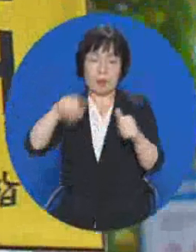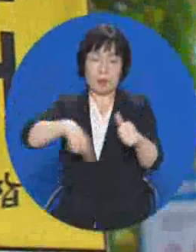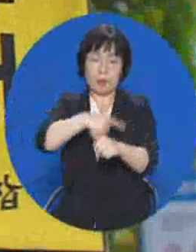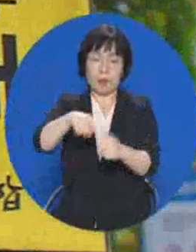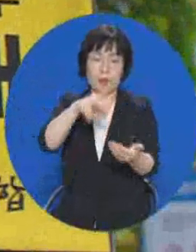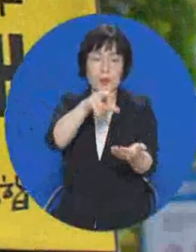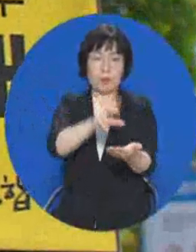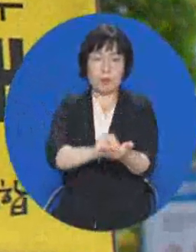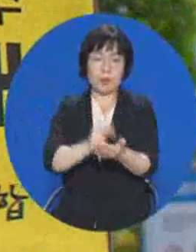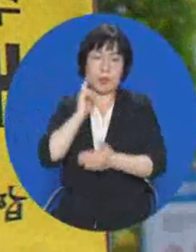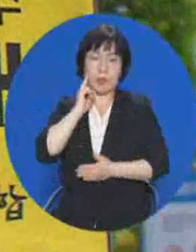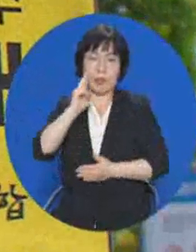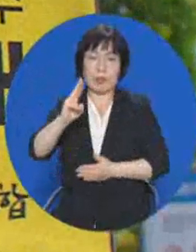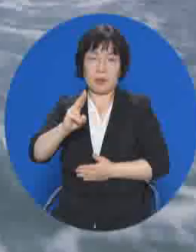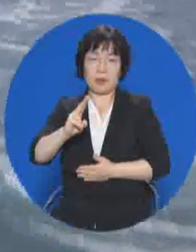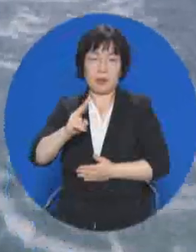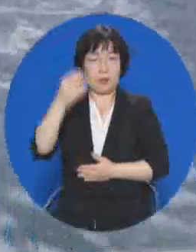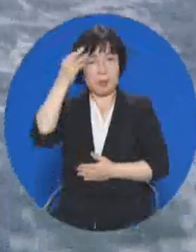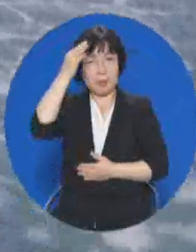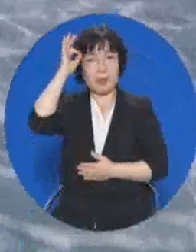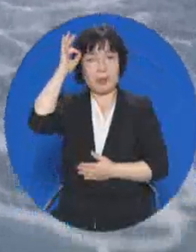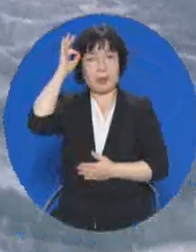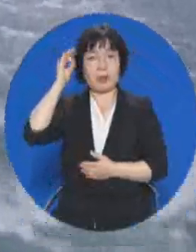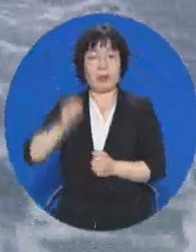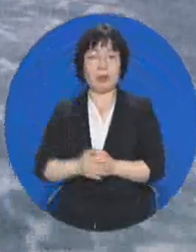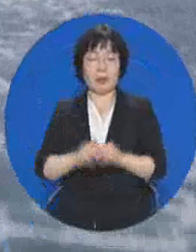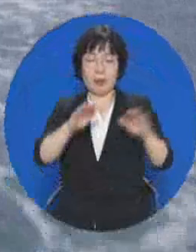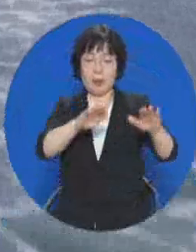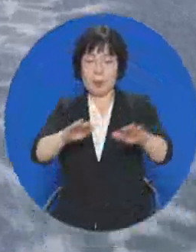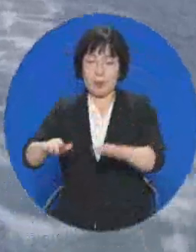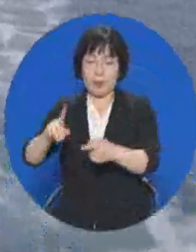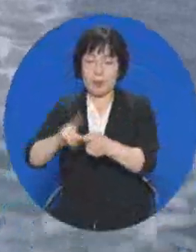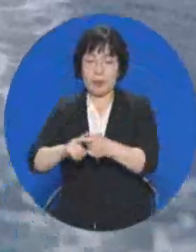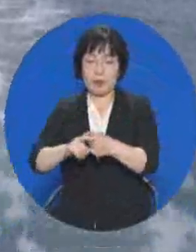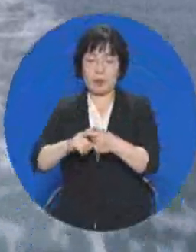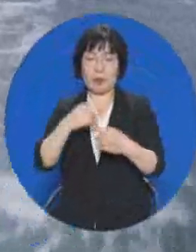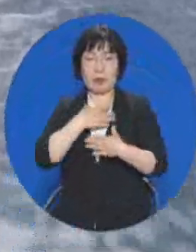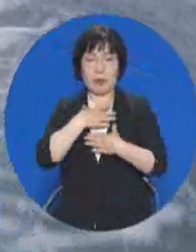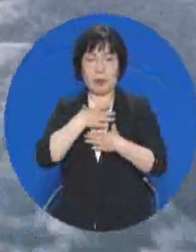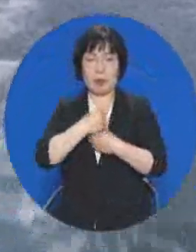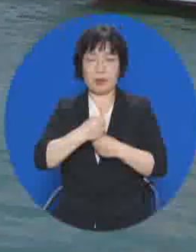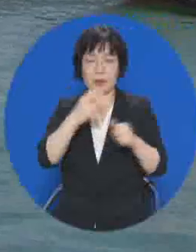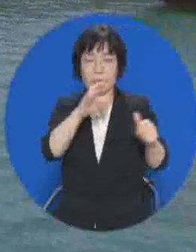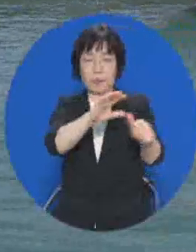문제의 심각성을 엄중히 인식하고 우리 바다를 온전하게 지키기 위한